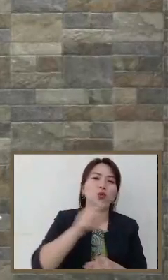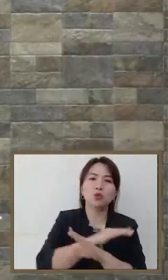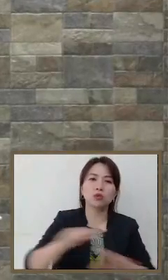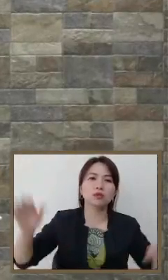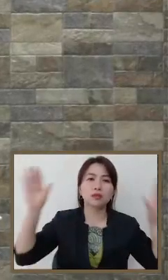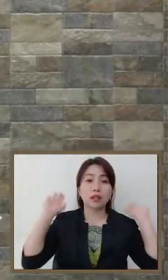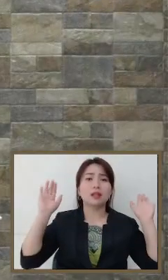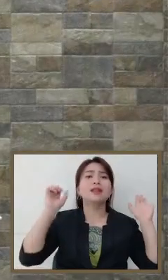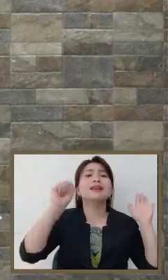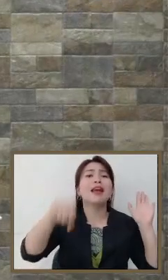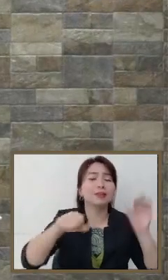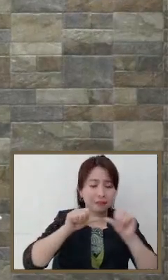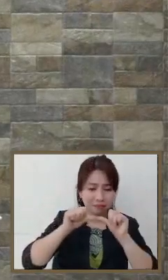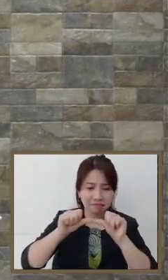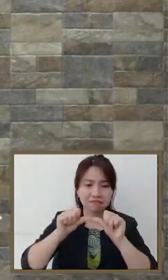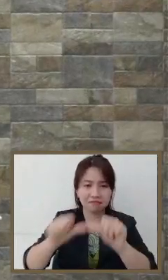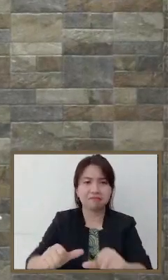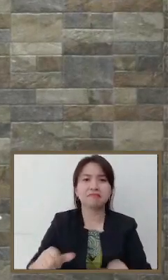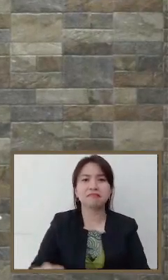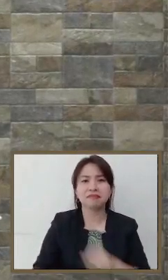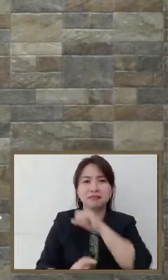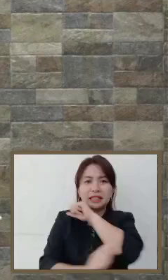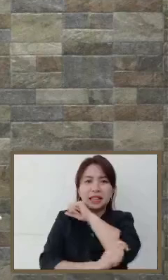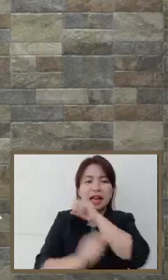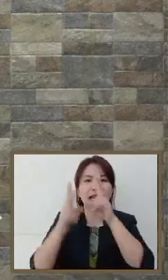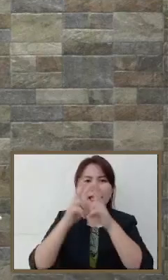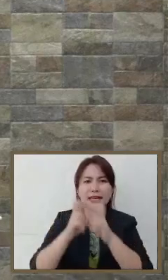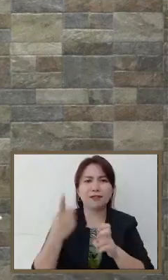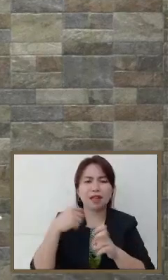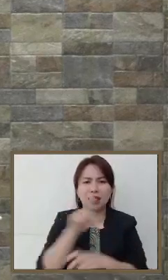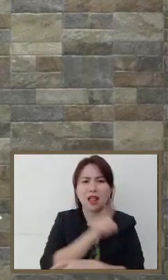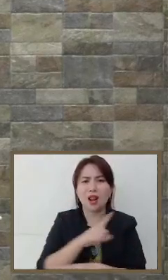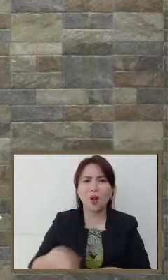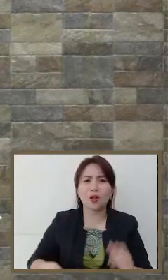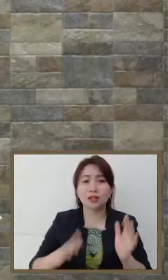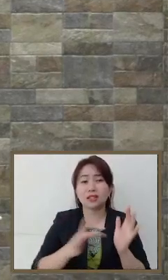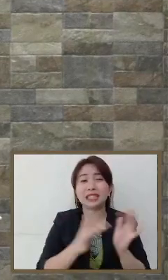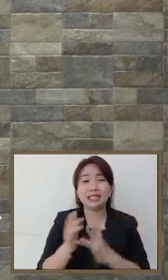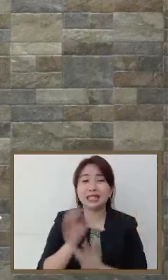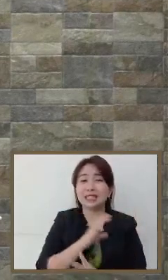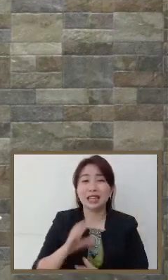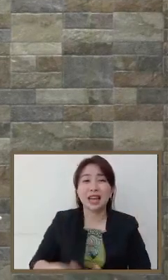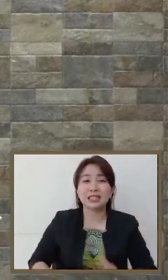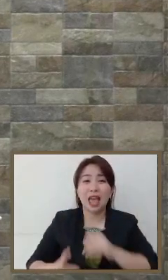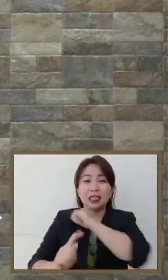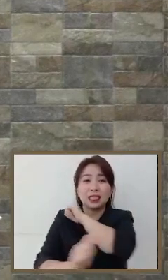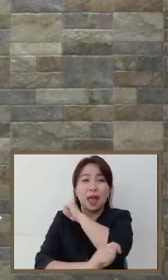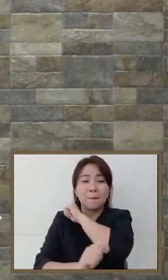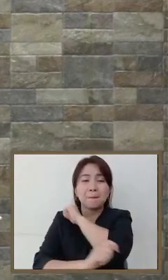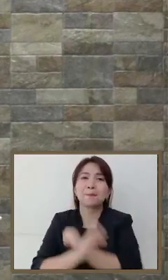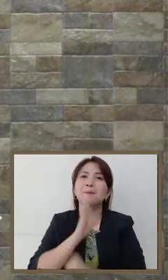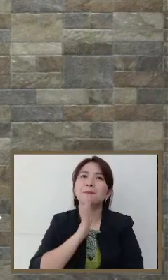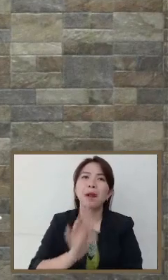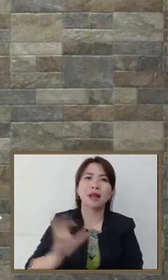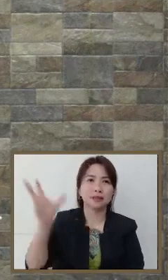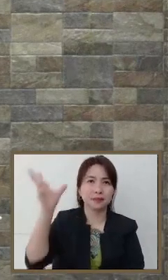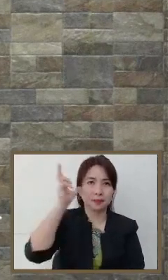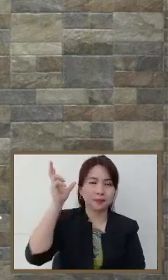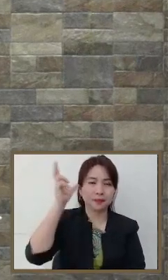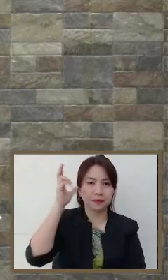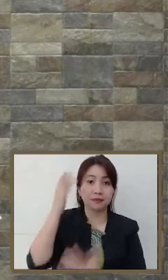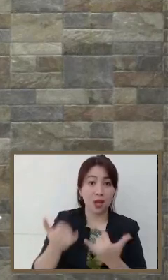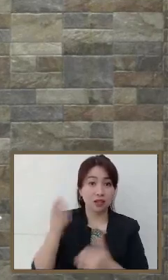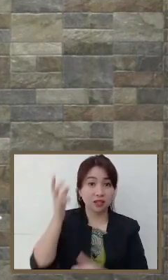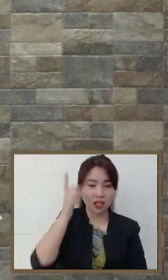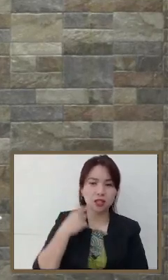tuloytuloy yan even the Lord Jesus Christ was tempted by the devil if be the Son of